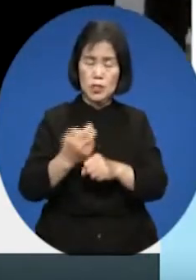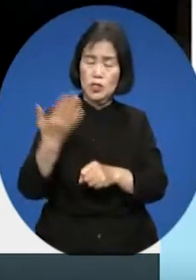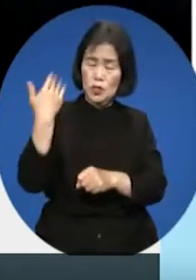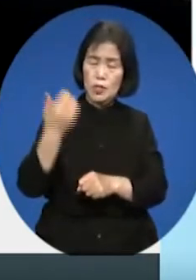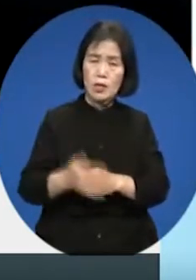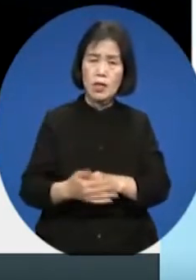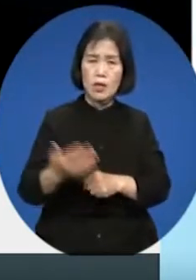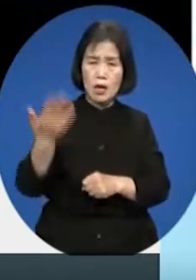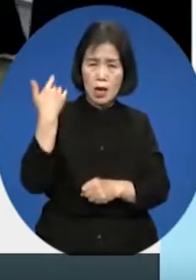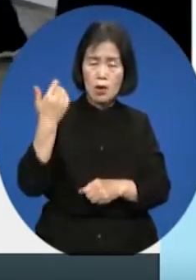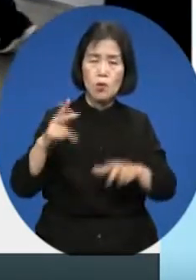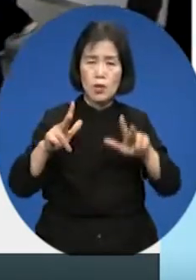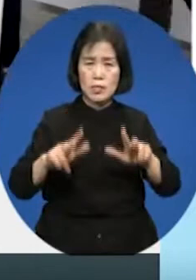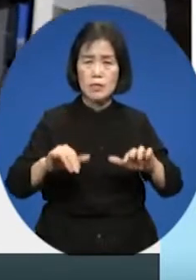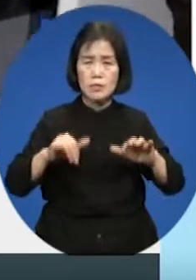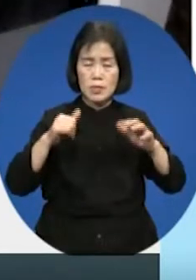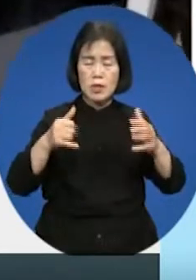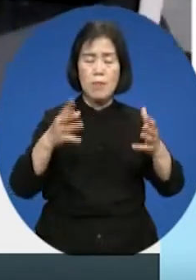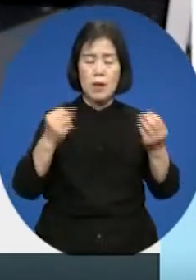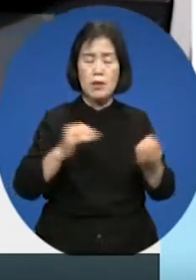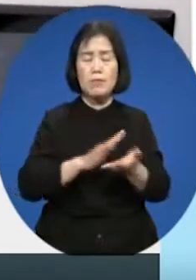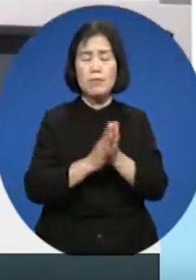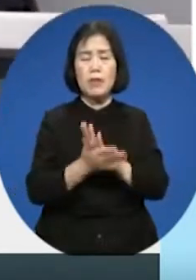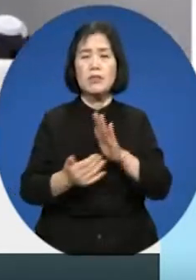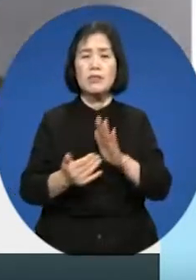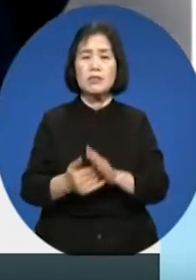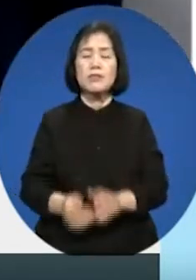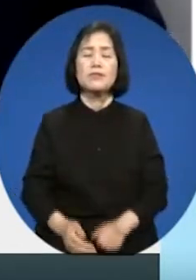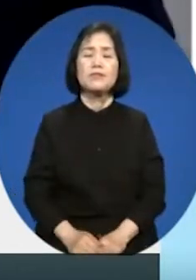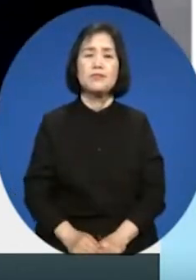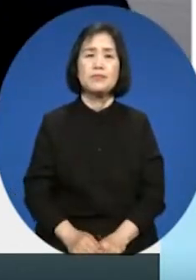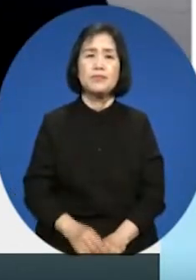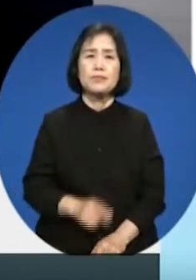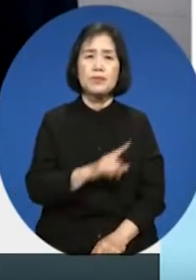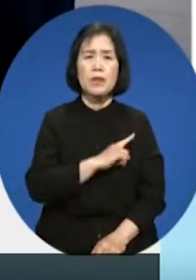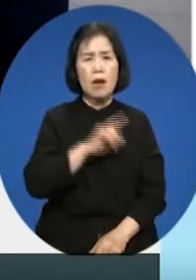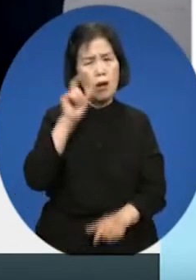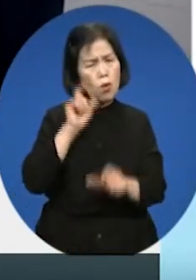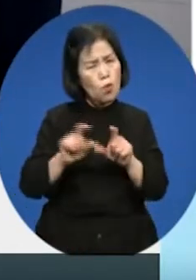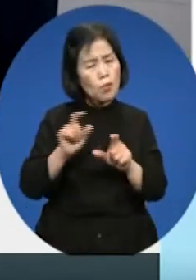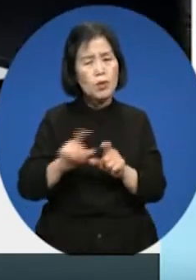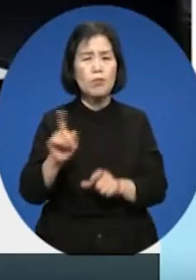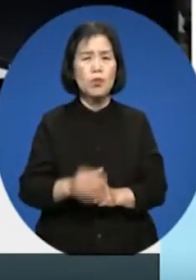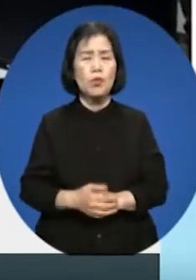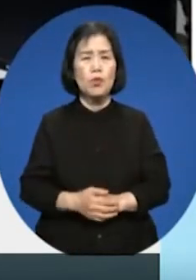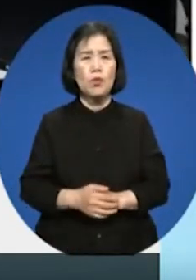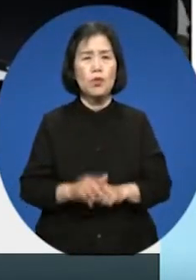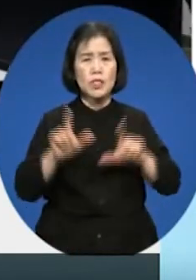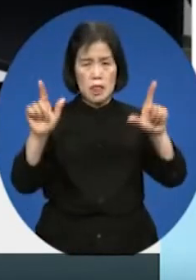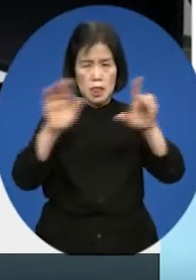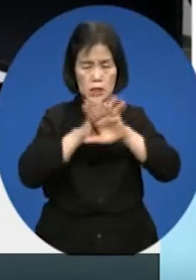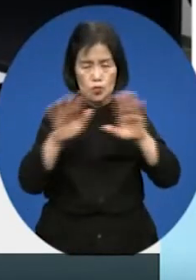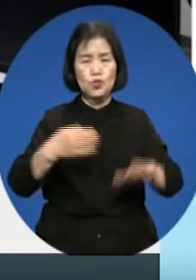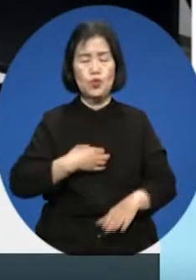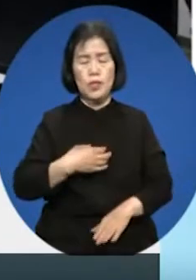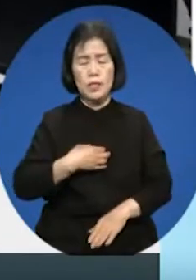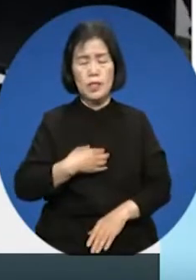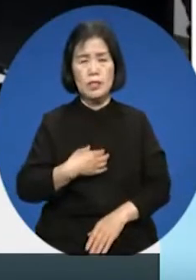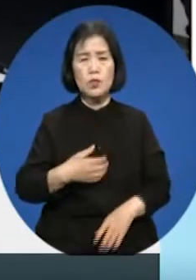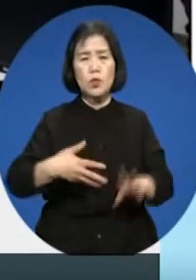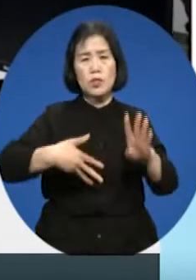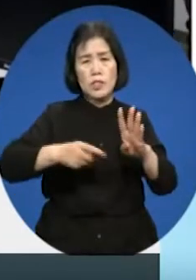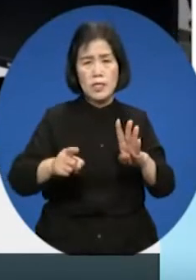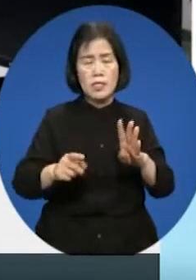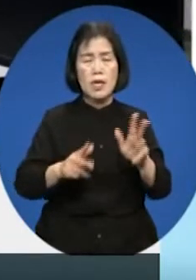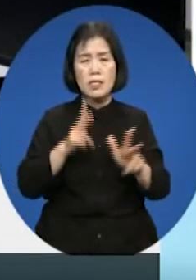과거와 지금 또 많이 세상이 바뀌지 않았습니까? 근데 제가 가장 고민하는 지점은 기후위기 시대가 왔고 4차